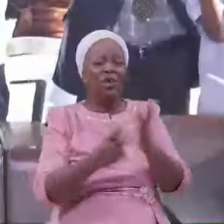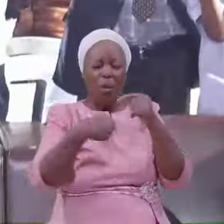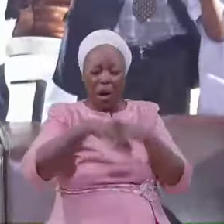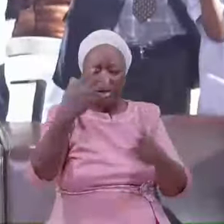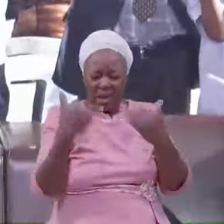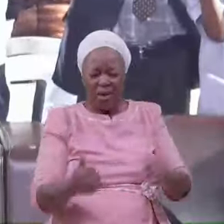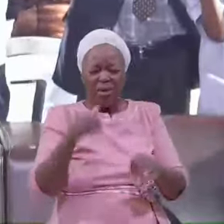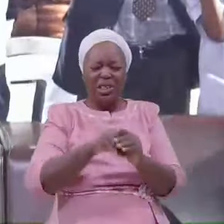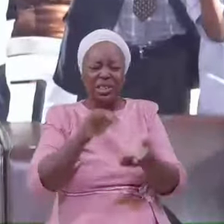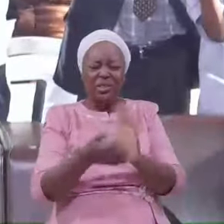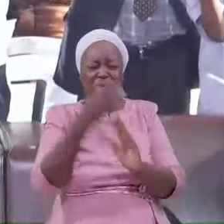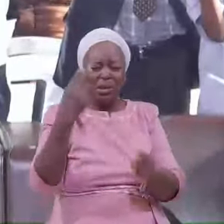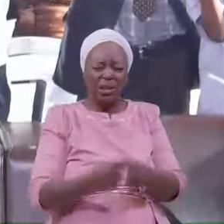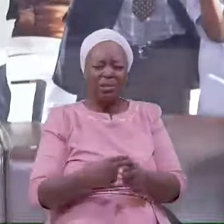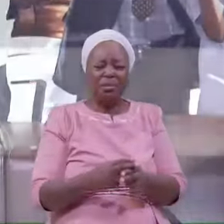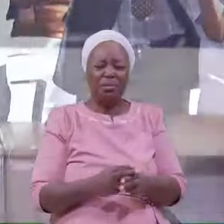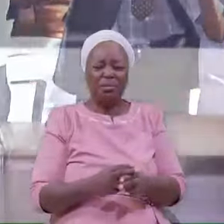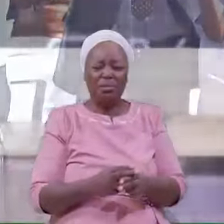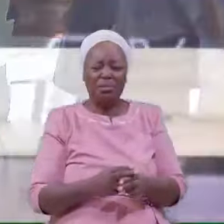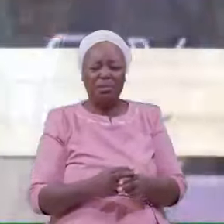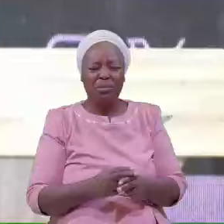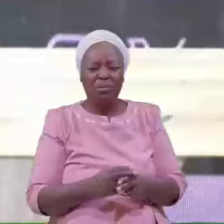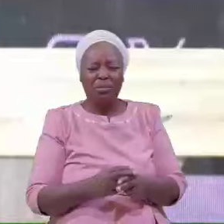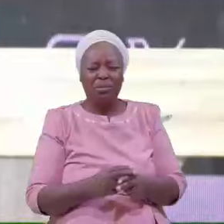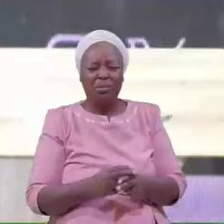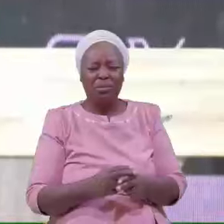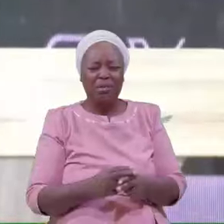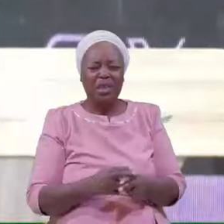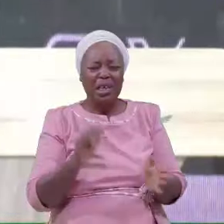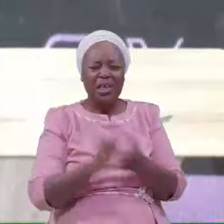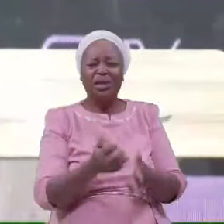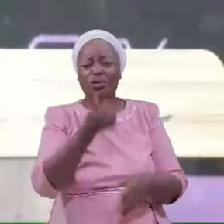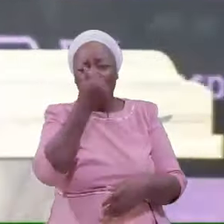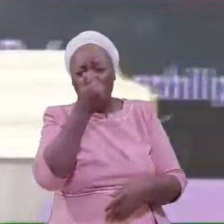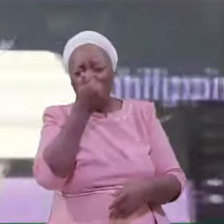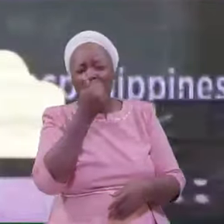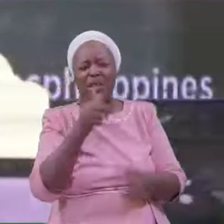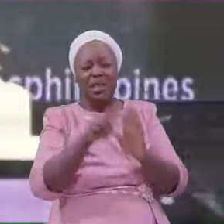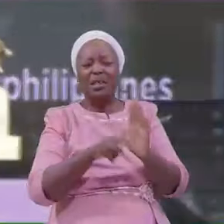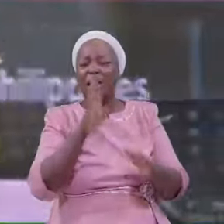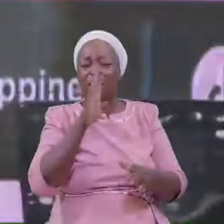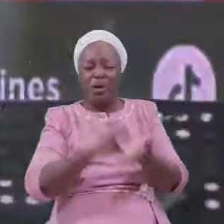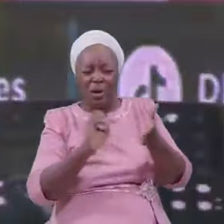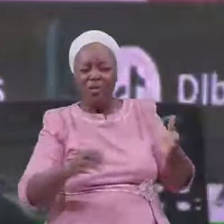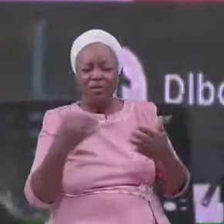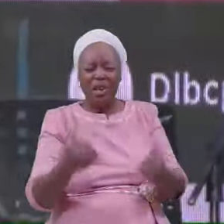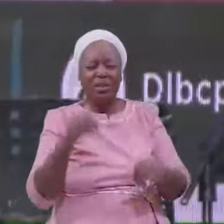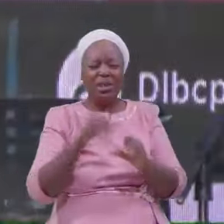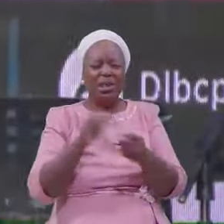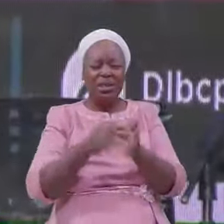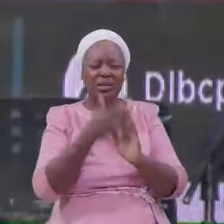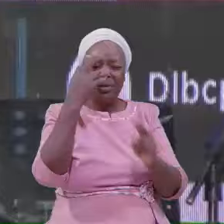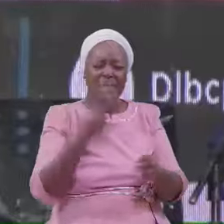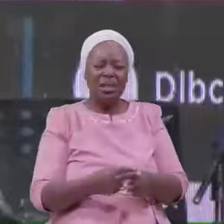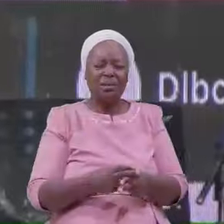pagkabingi, lumabas ka ngayon. And the dumbness, be removed in Jesus' name. Ang pagkabingi, amen. Ang pagkapipi,